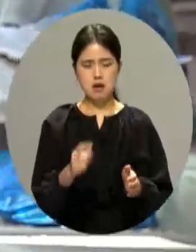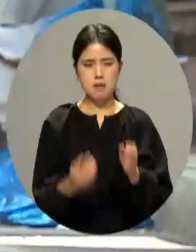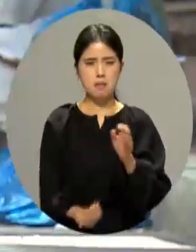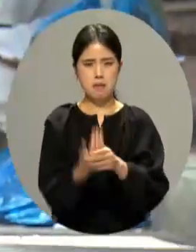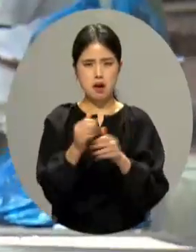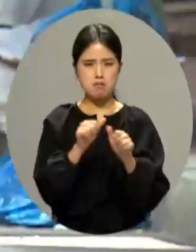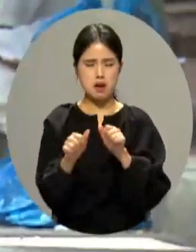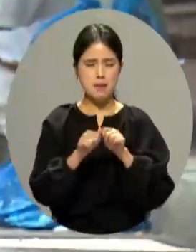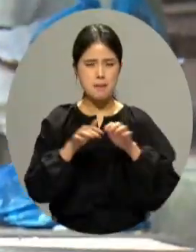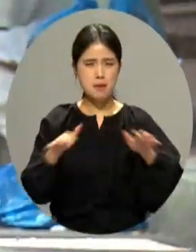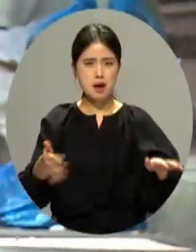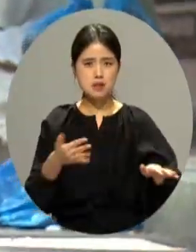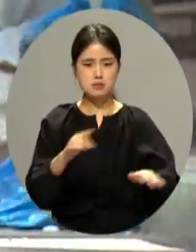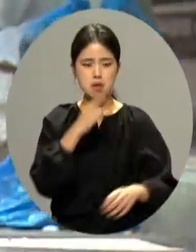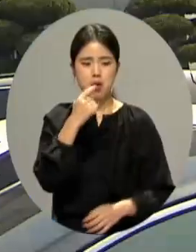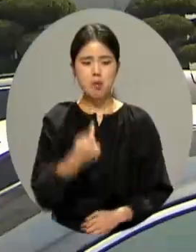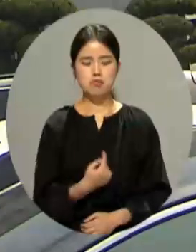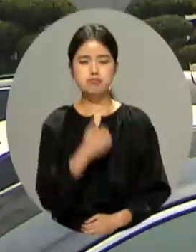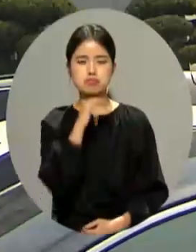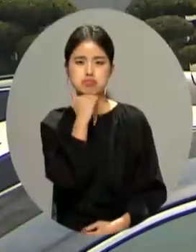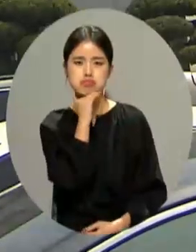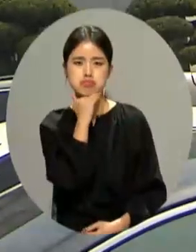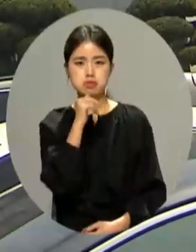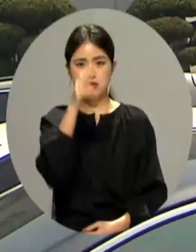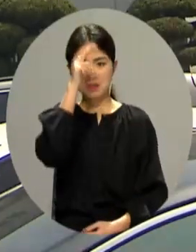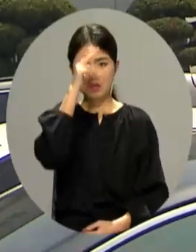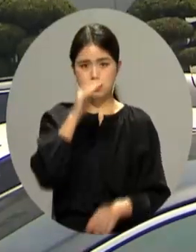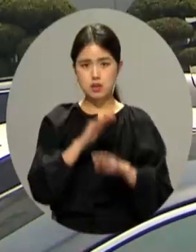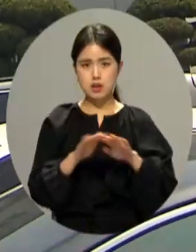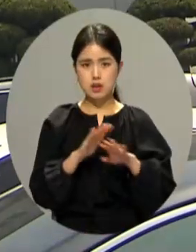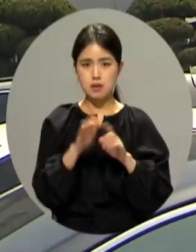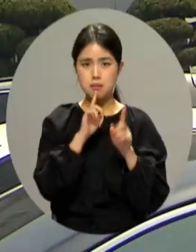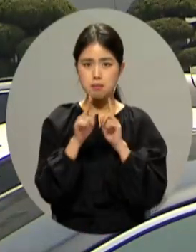뒤집혔는데 고소장 오기만을 기다렸다는 경찰의 해명에